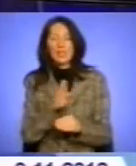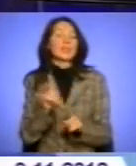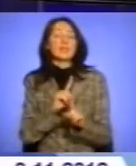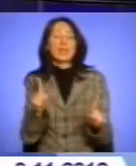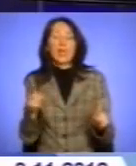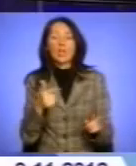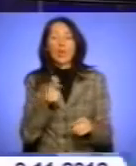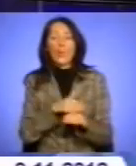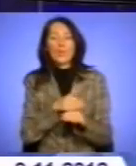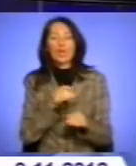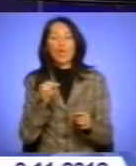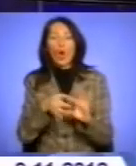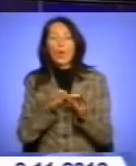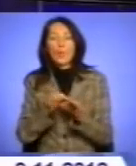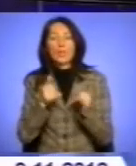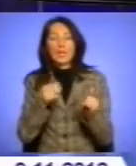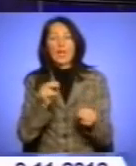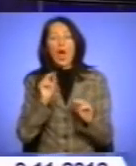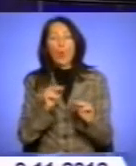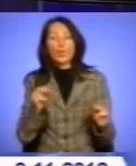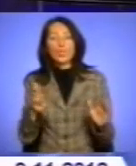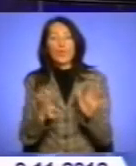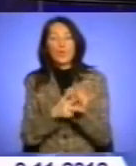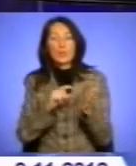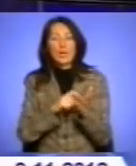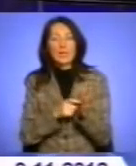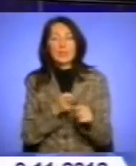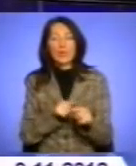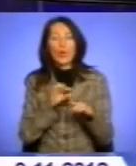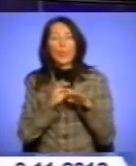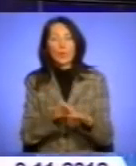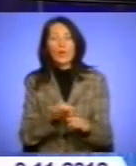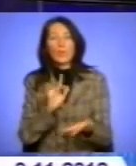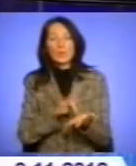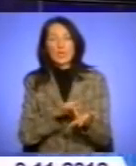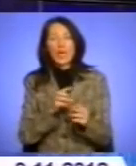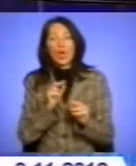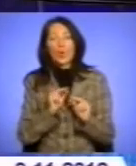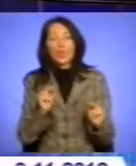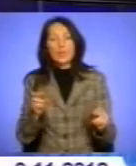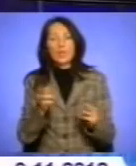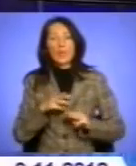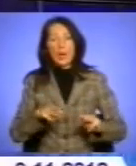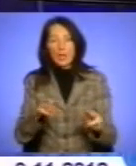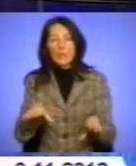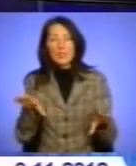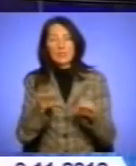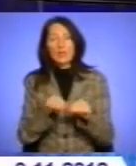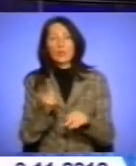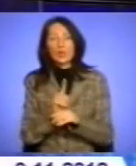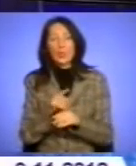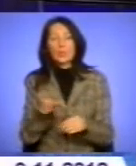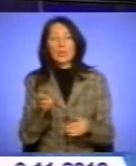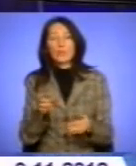нестандартної гуманітарної олімпіади для учнів 8 класів, яку провів міський учнівський парламент спільно з Тернопільським комунальним